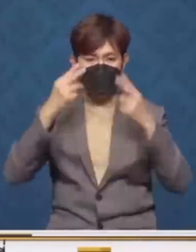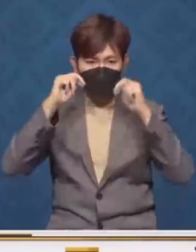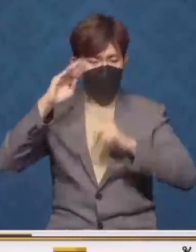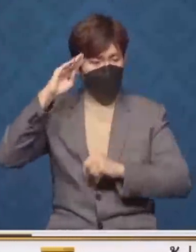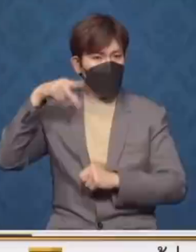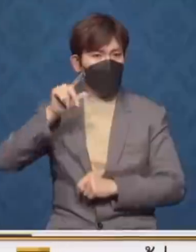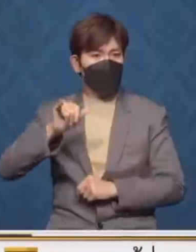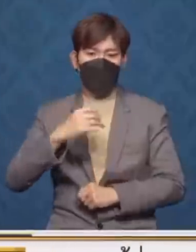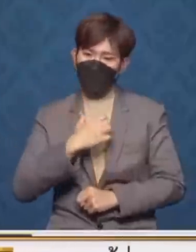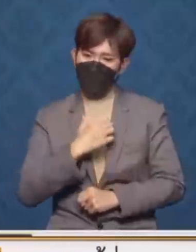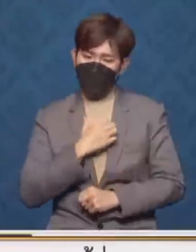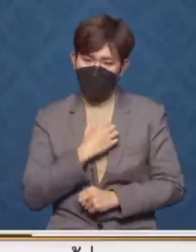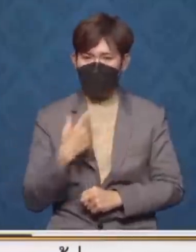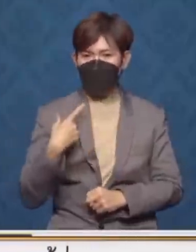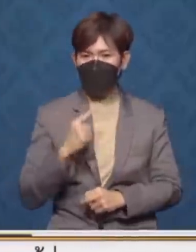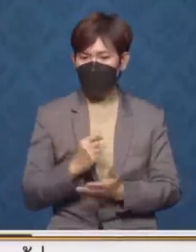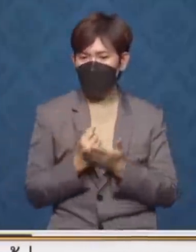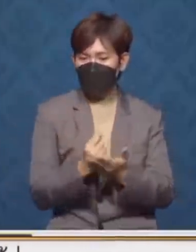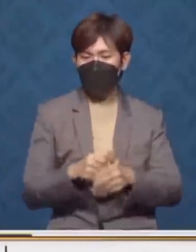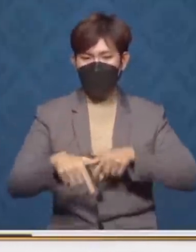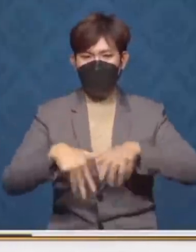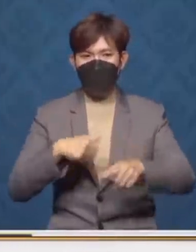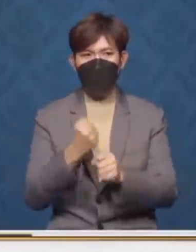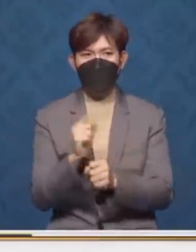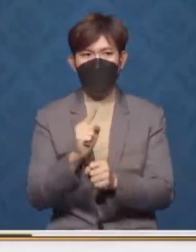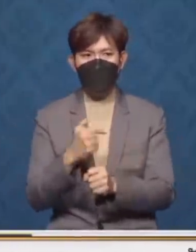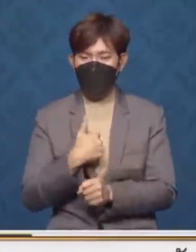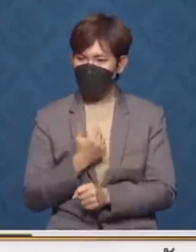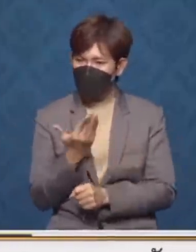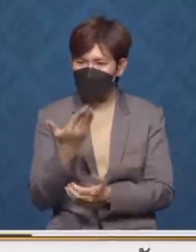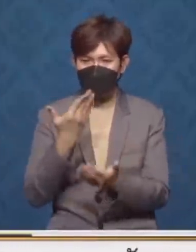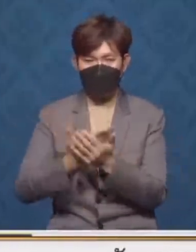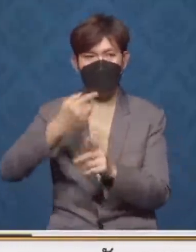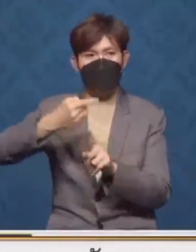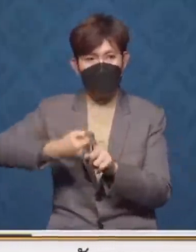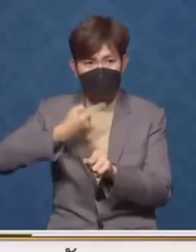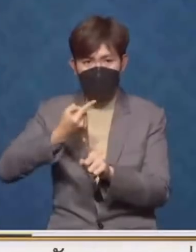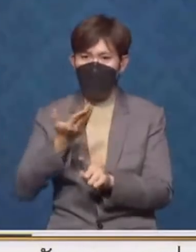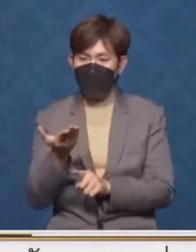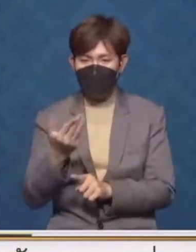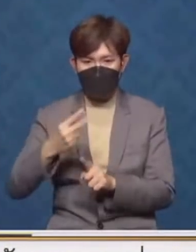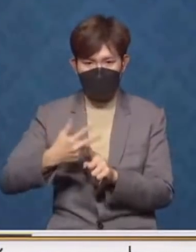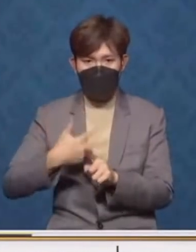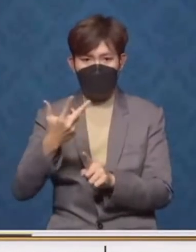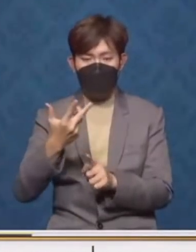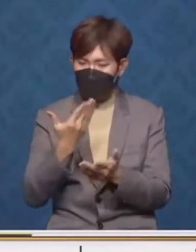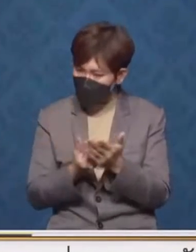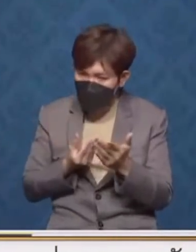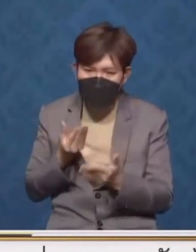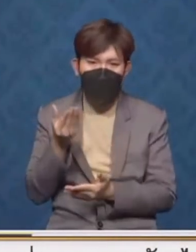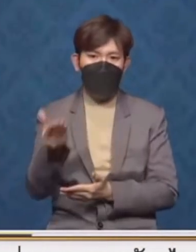ประชาชนในช่วงวิกฤตินี้จริงๆนะดิฉันขอให้ท่านเอาเงินเดือนของธาตุทั้งสามเดือนคืนไปค่ะ